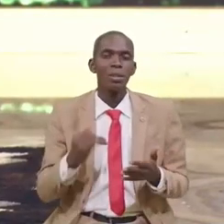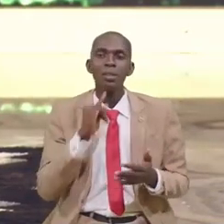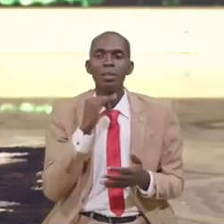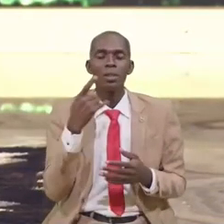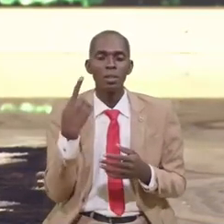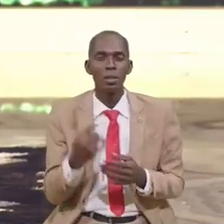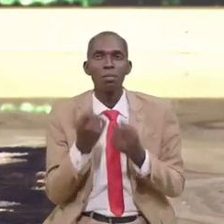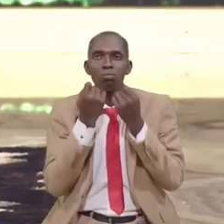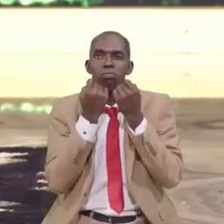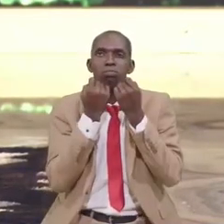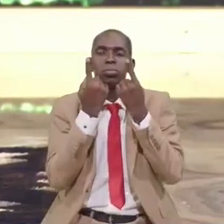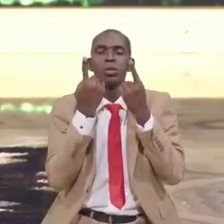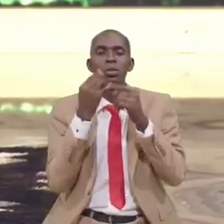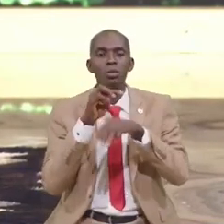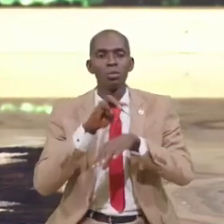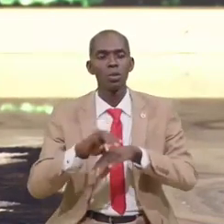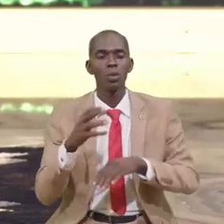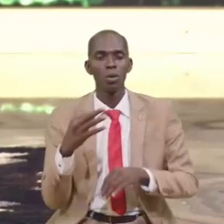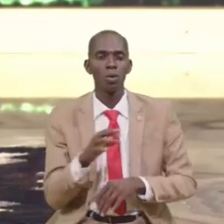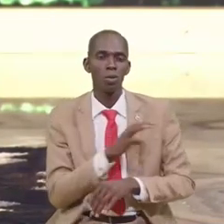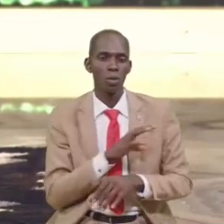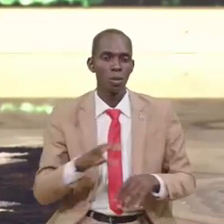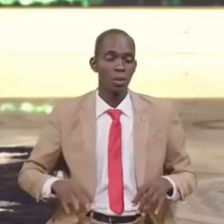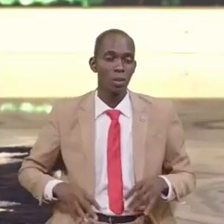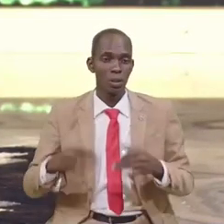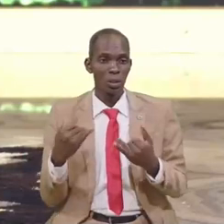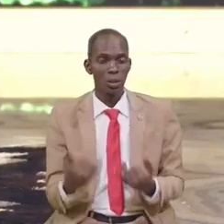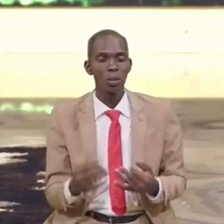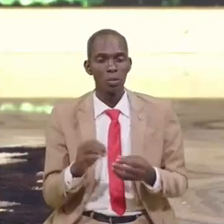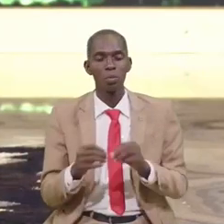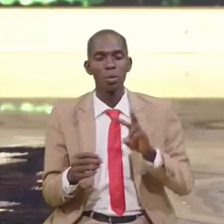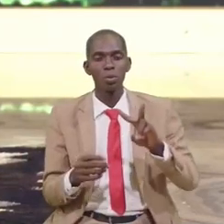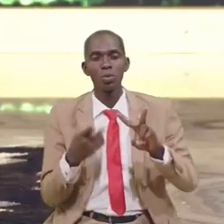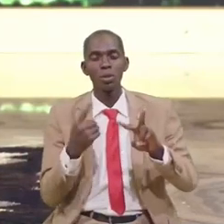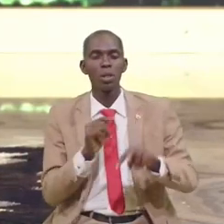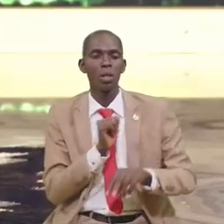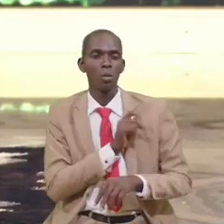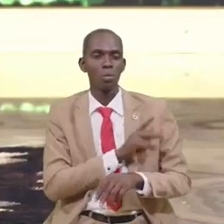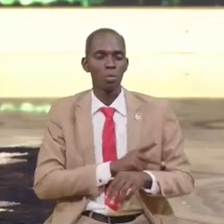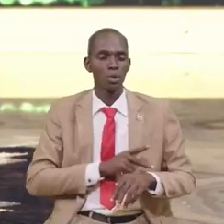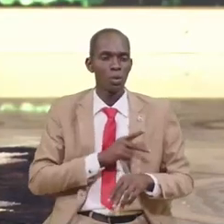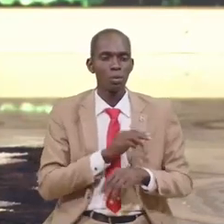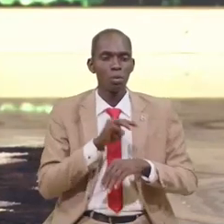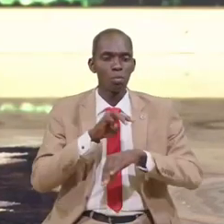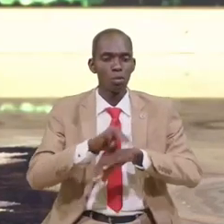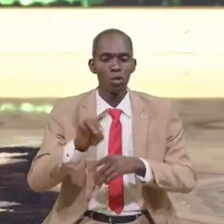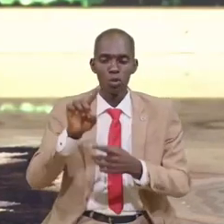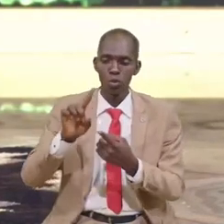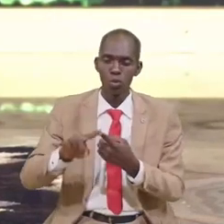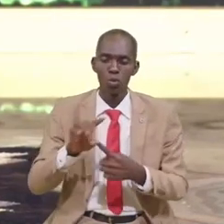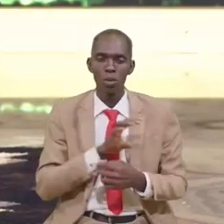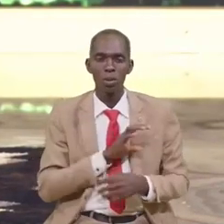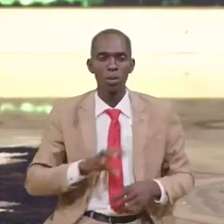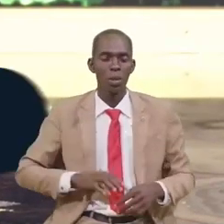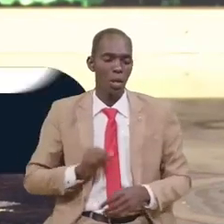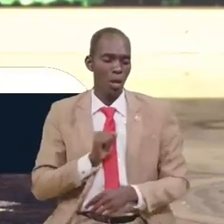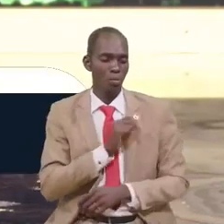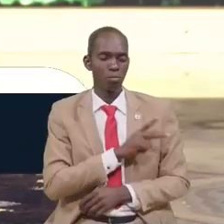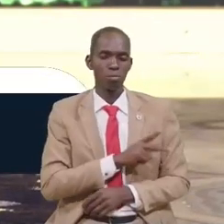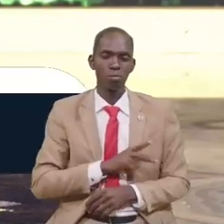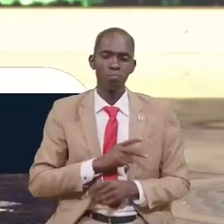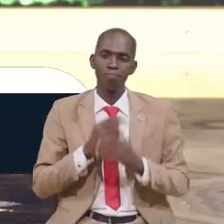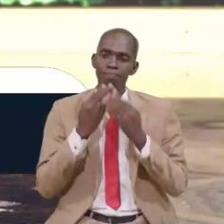l'étonnant miracle de Christ. Maintenant, nous allons voir le ministère reconnaissant à Christ.